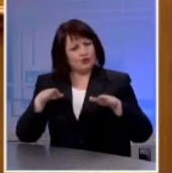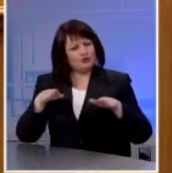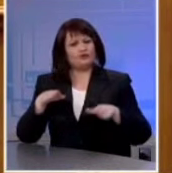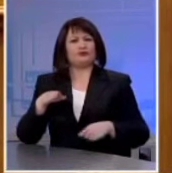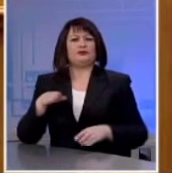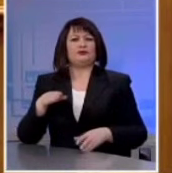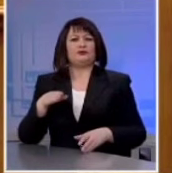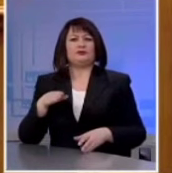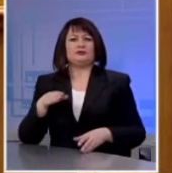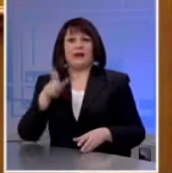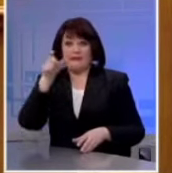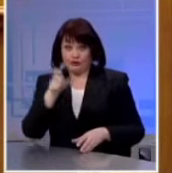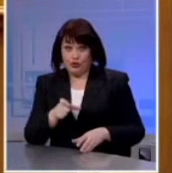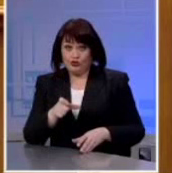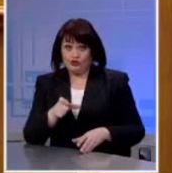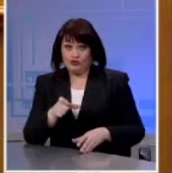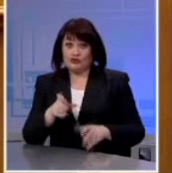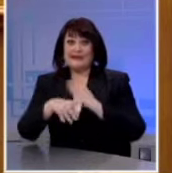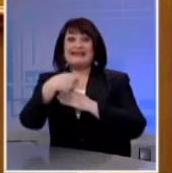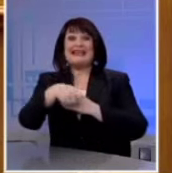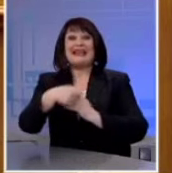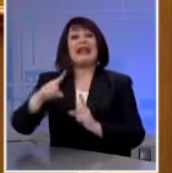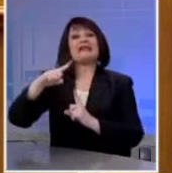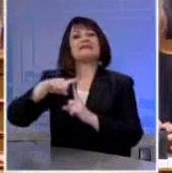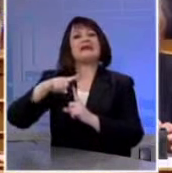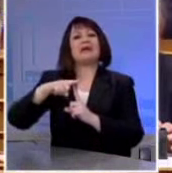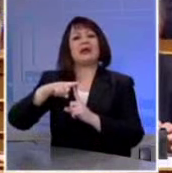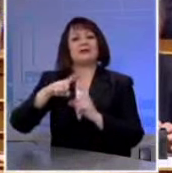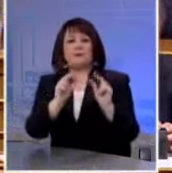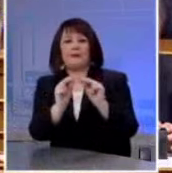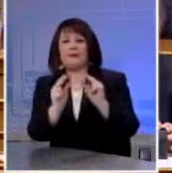Παπαγγελόπουλου με την εισαγγελέα Τσατάνη.